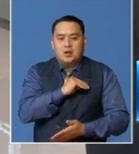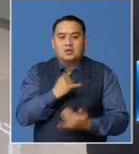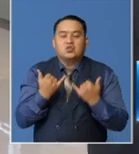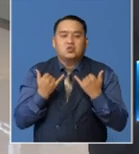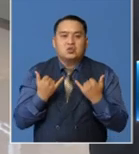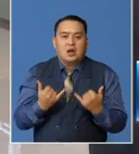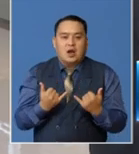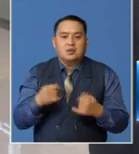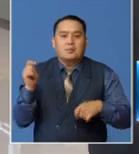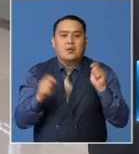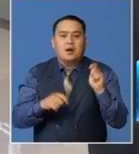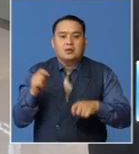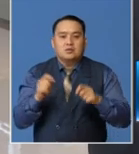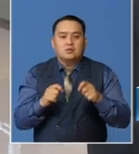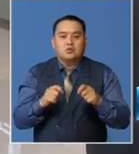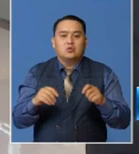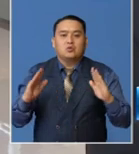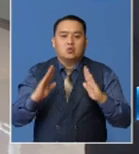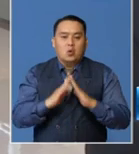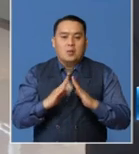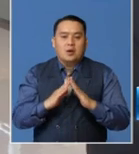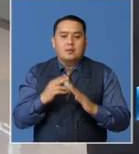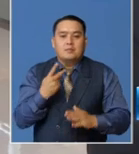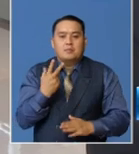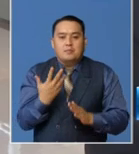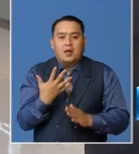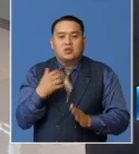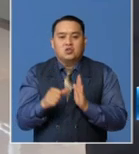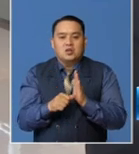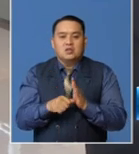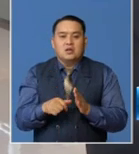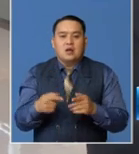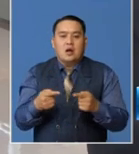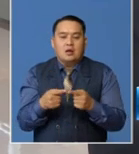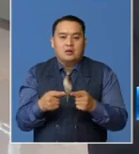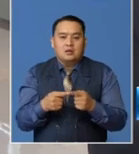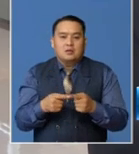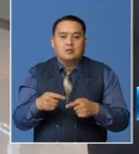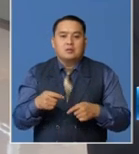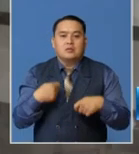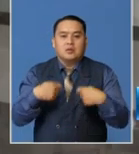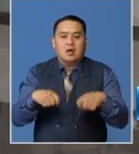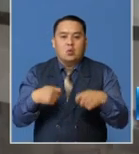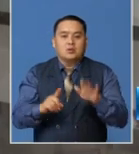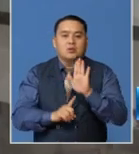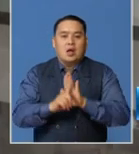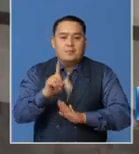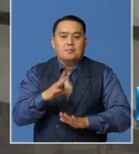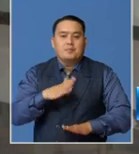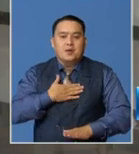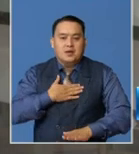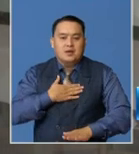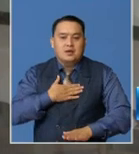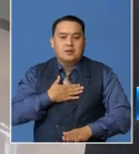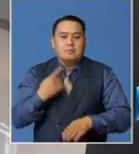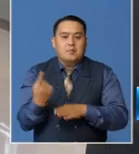как-то посещать наш торговый дом и 56 арендаторов к тому же заехали не торгую сейчас мы ориентируемся конечно же